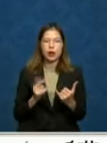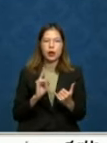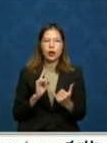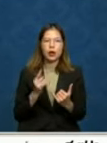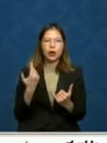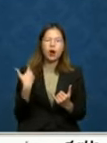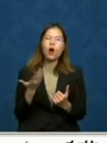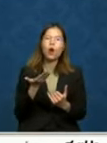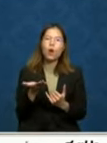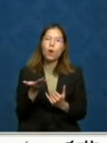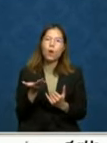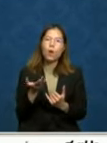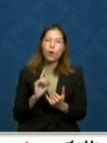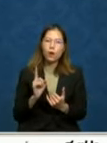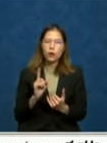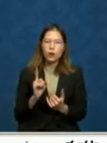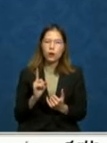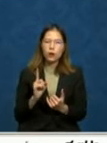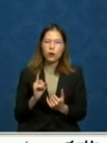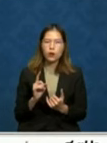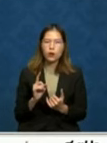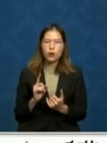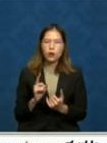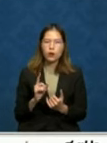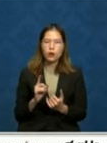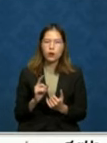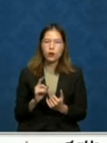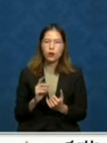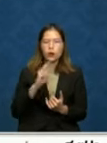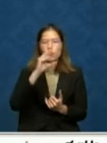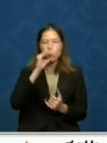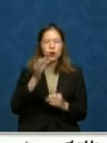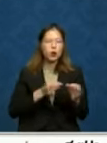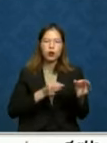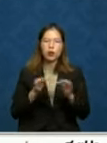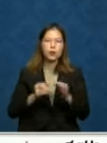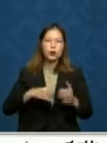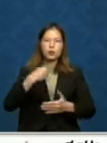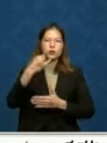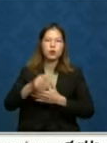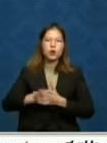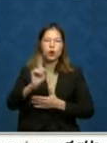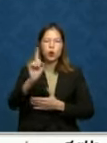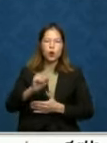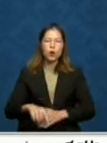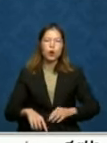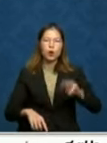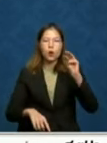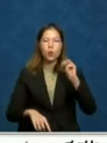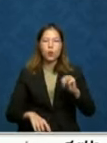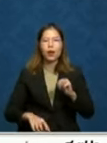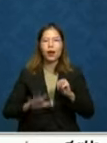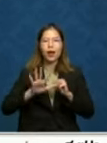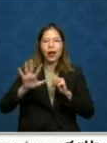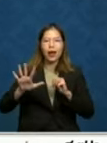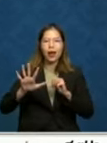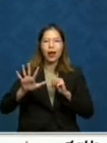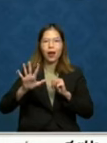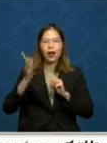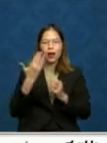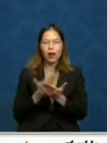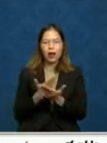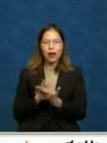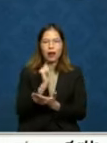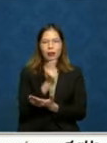มจะขออนุญาตพูดหมวดเดียวครับท่านประธานครับทำไมถึงพูดหมวดนี้หมวด5การจ่ายเงิน